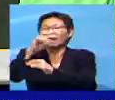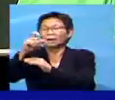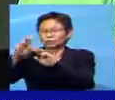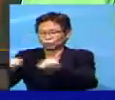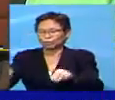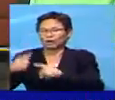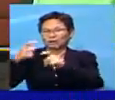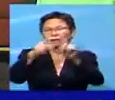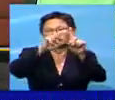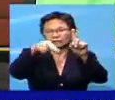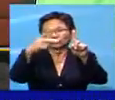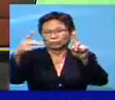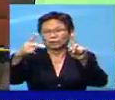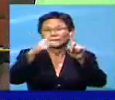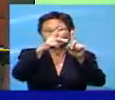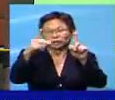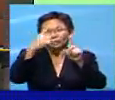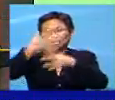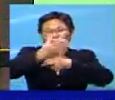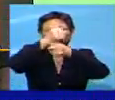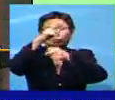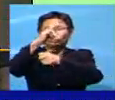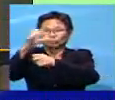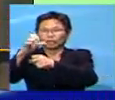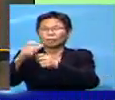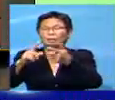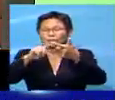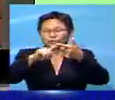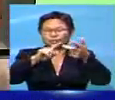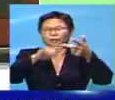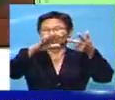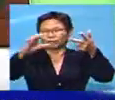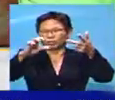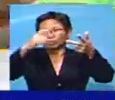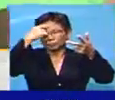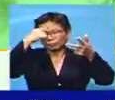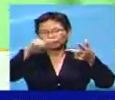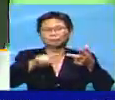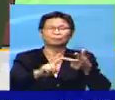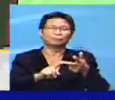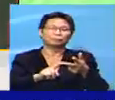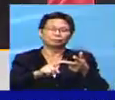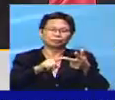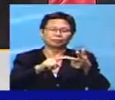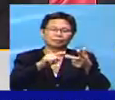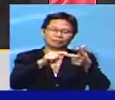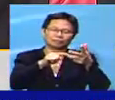hadiah000 bagi juara r00 bagi naib juara dan r00 bagi pemenang